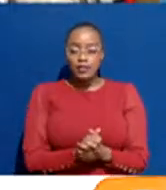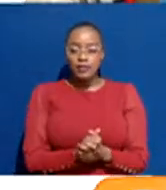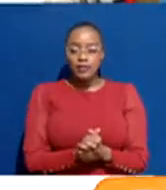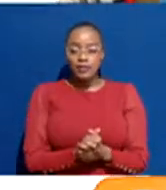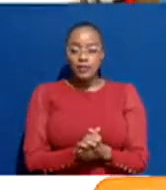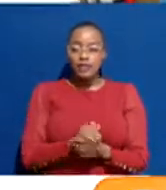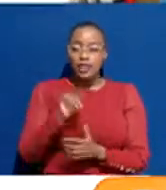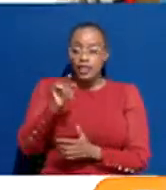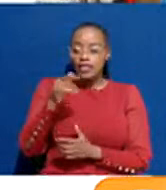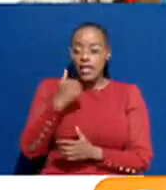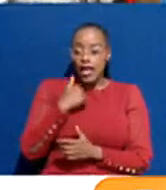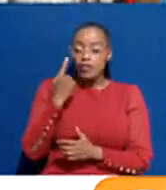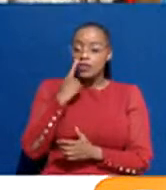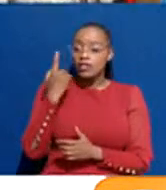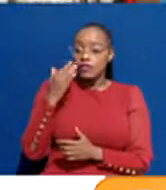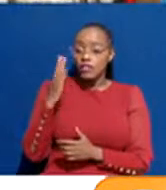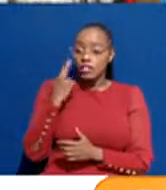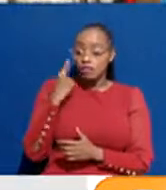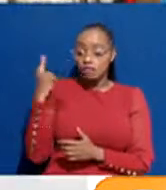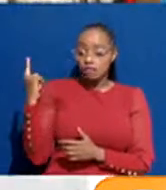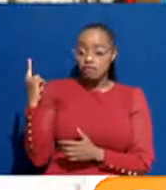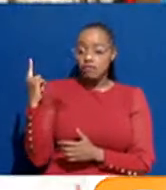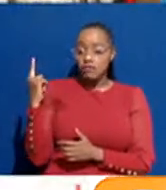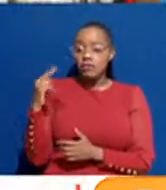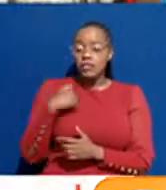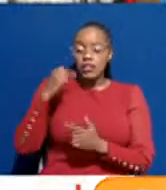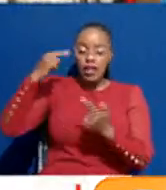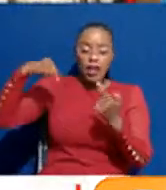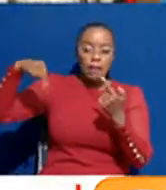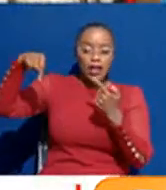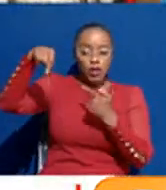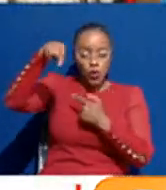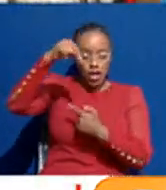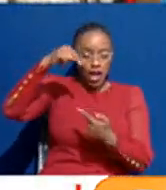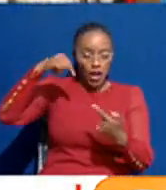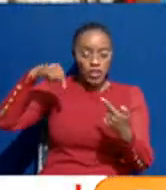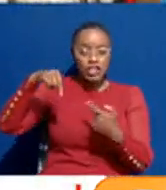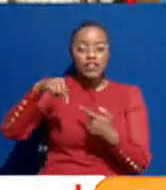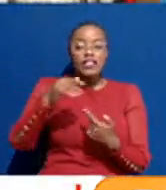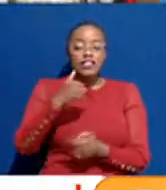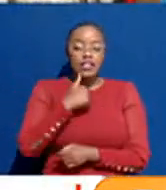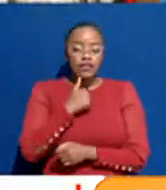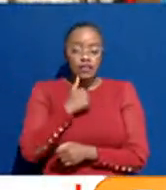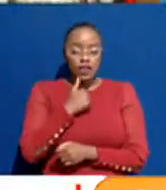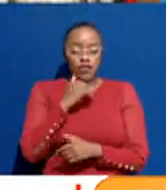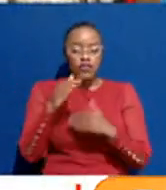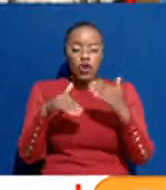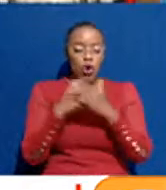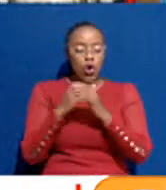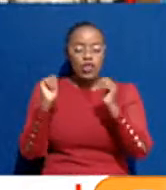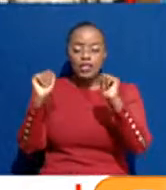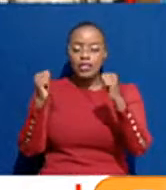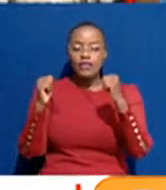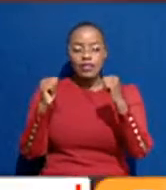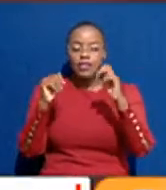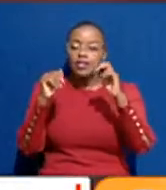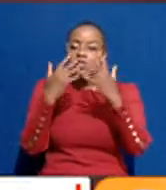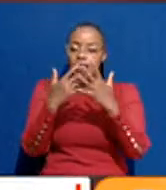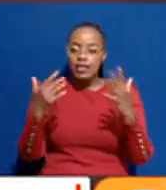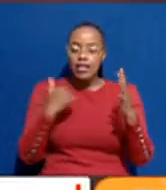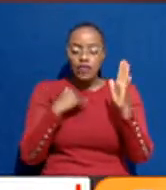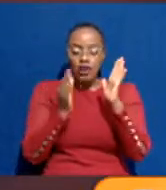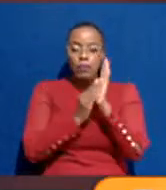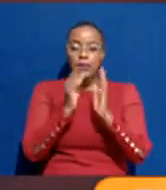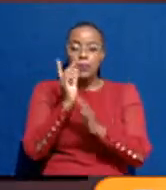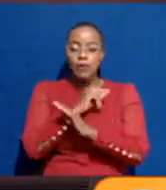about is this one right here. It's a merry-go-round and it has all the safety measures. Kwa